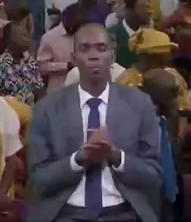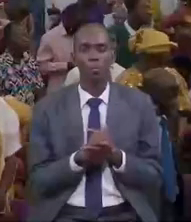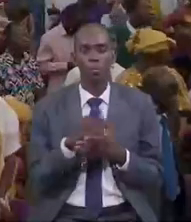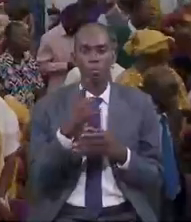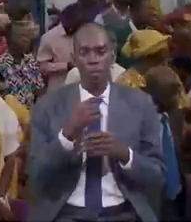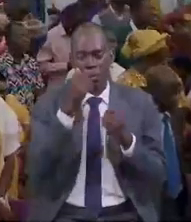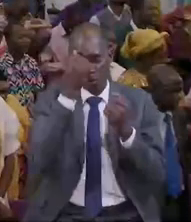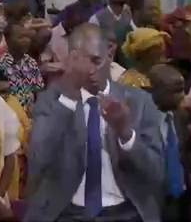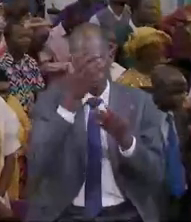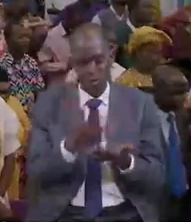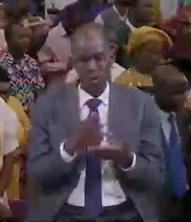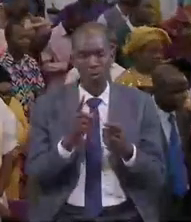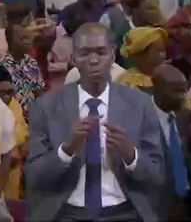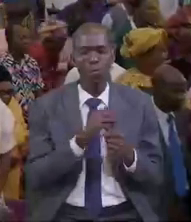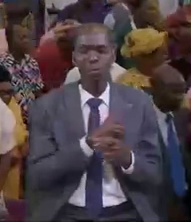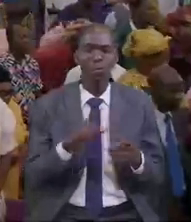l'obéissance au Seigneur,